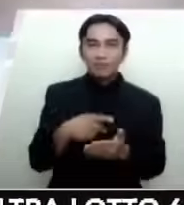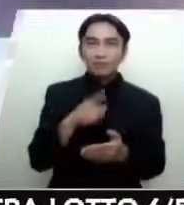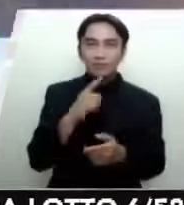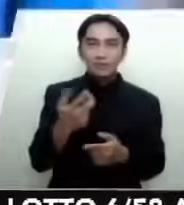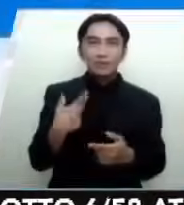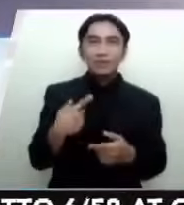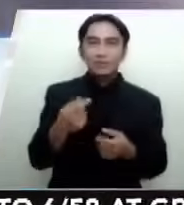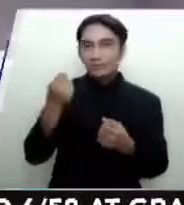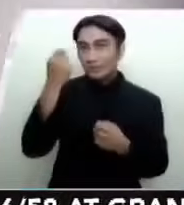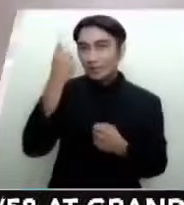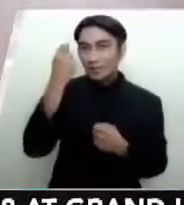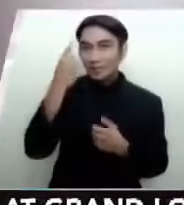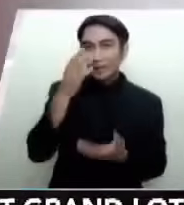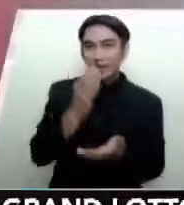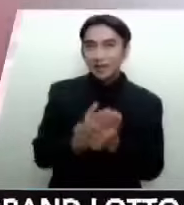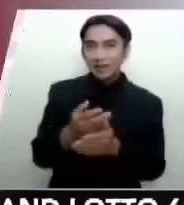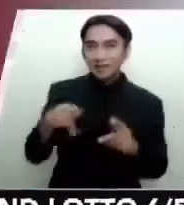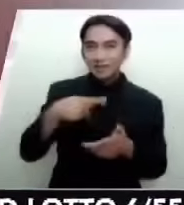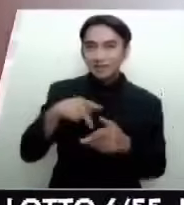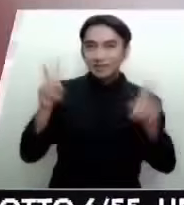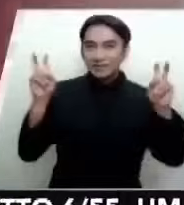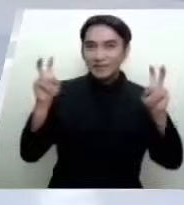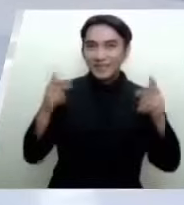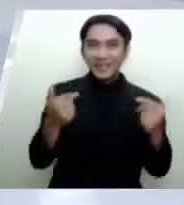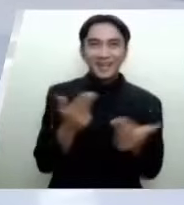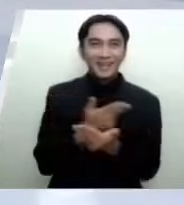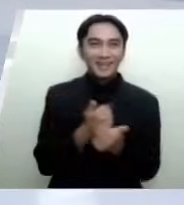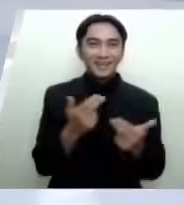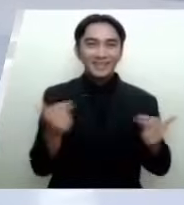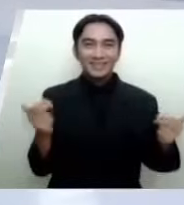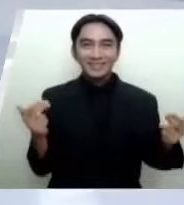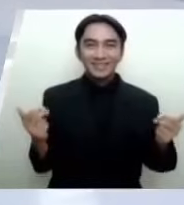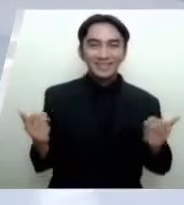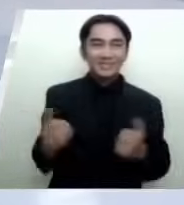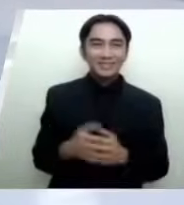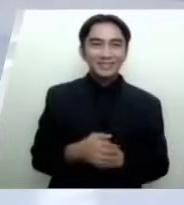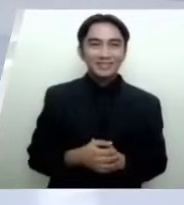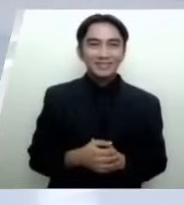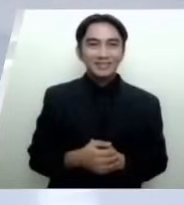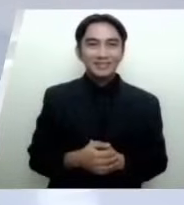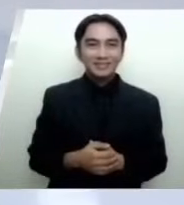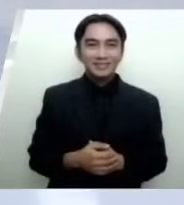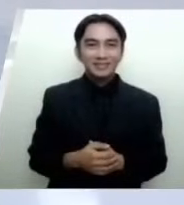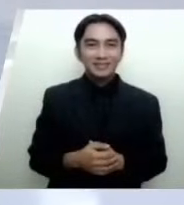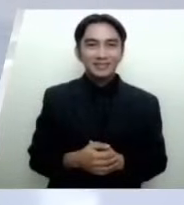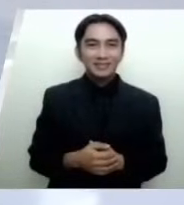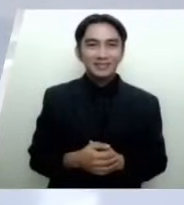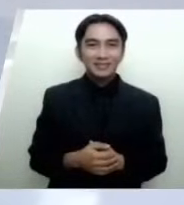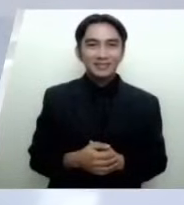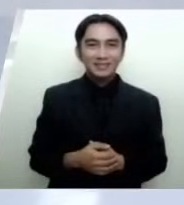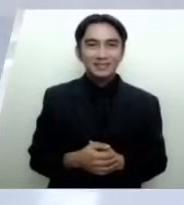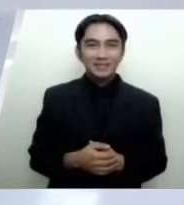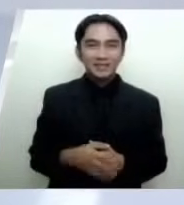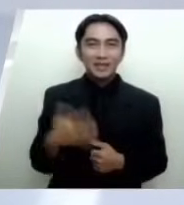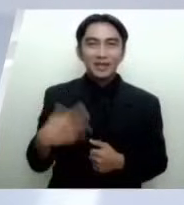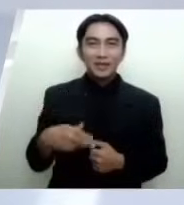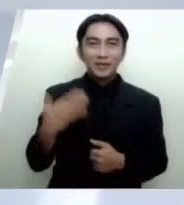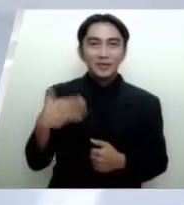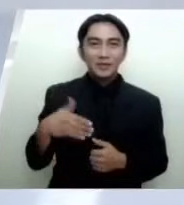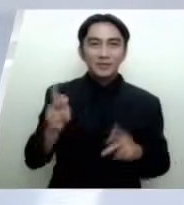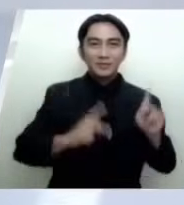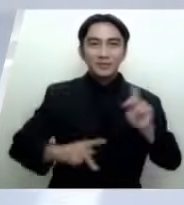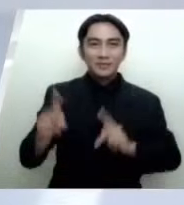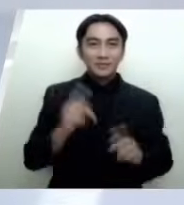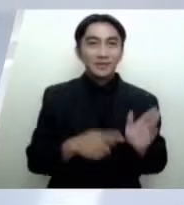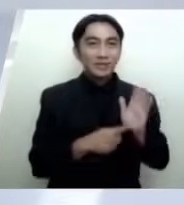stop dance. Kaya pala. Kasi nga late siya. Yeah. Galing siya sa ano, performance. Di bale, at least sa